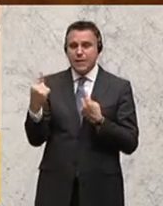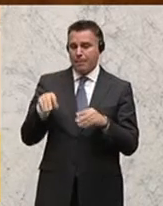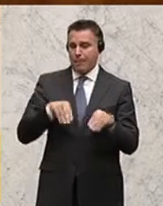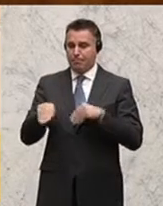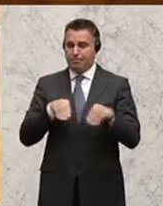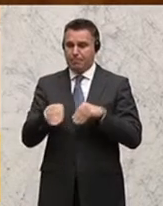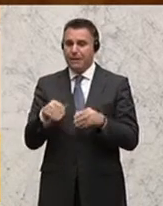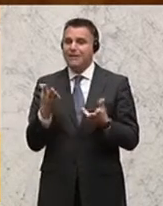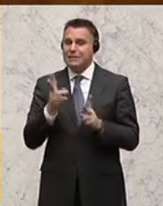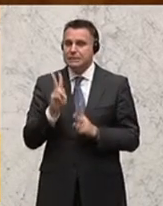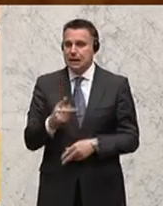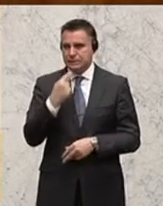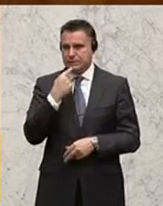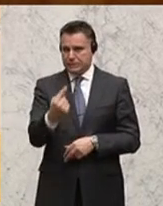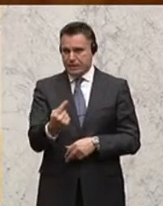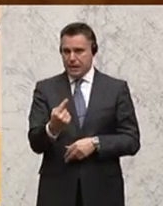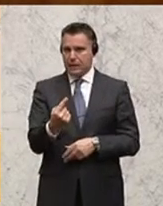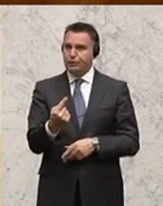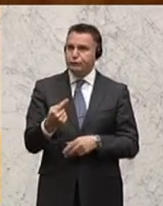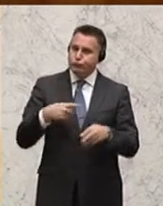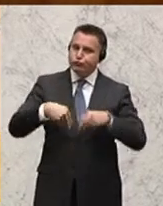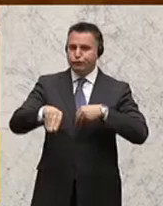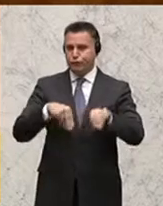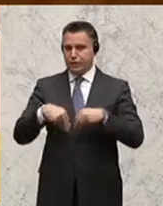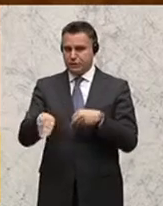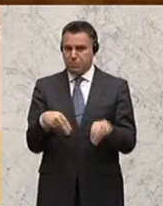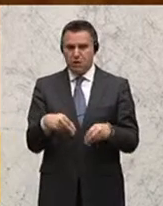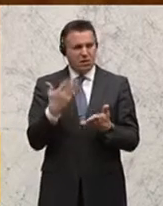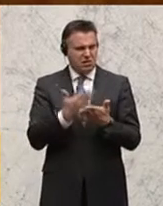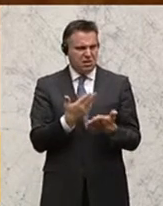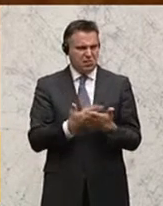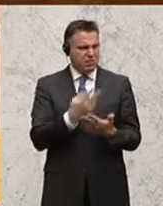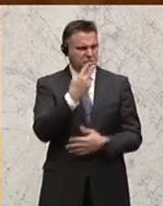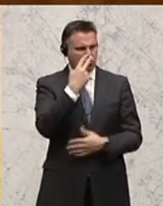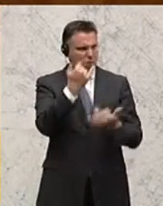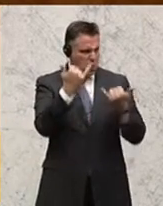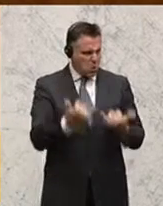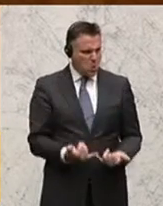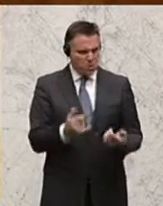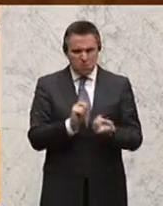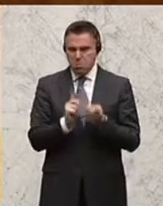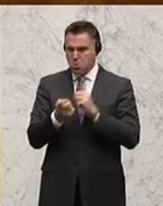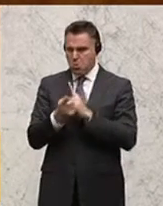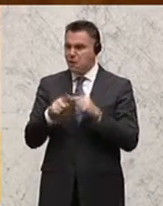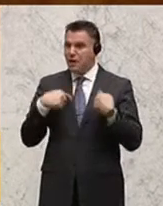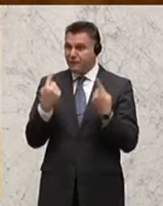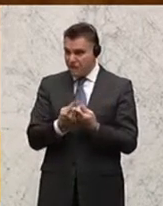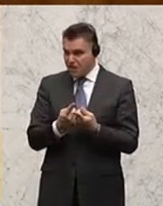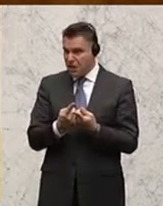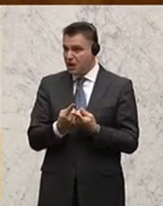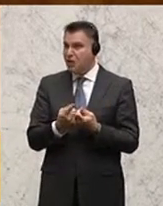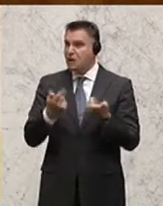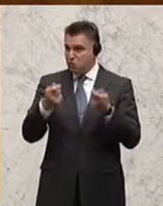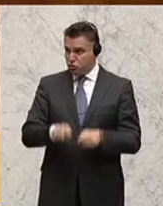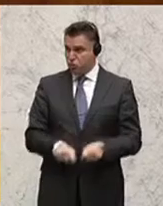hat, damit man sich dort auch bewegen kann. Und deshalb verstehe ich eigentlich nicht, warum wir heute hier beschließen sollen, dass